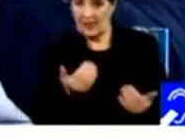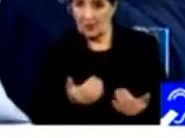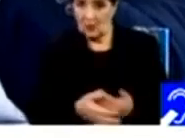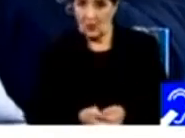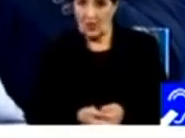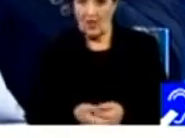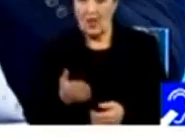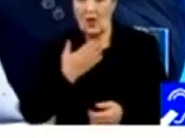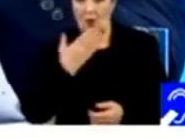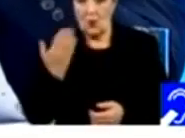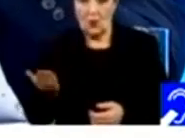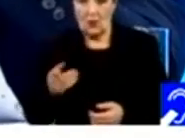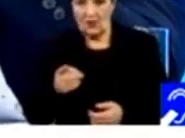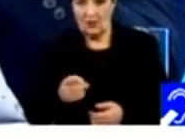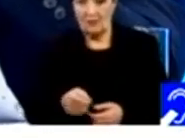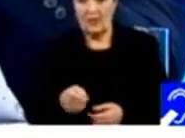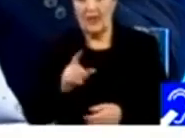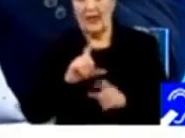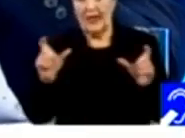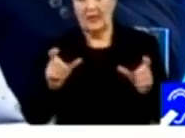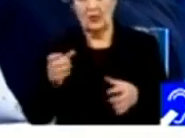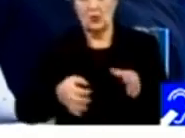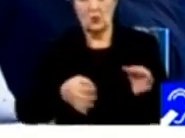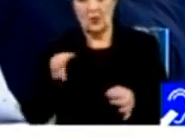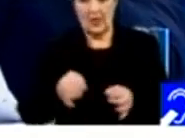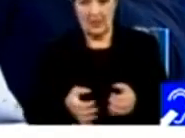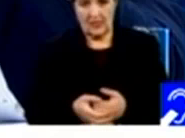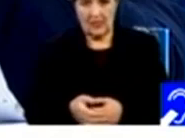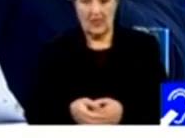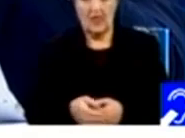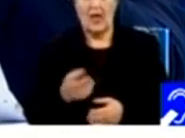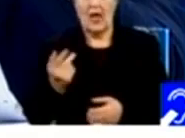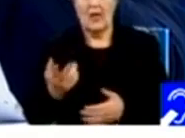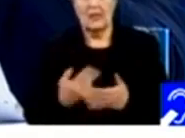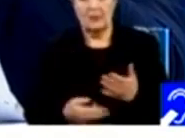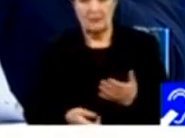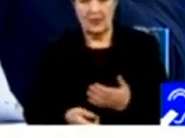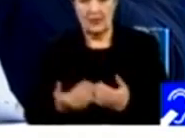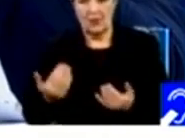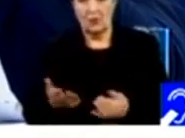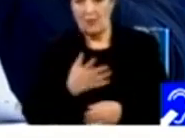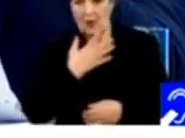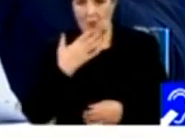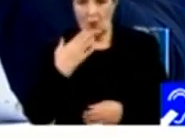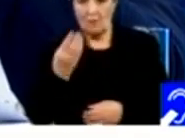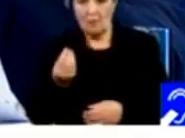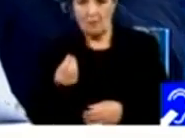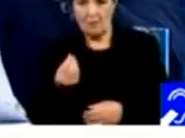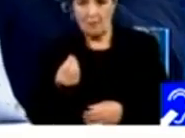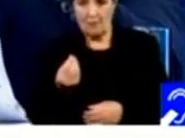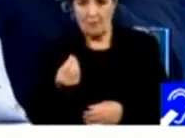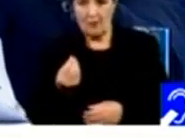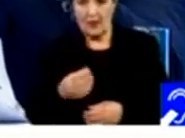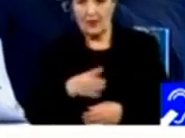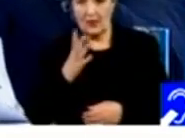Acum, sunteți atacat în judecată, îmi datorați un leu, iar de data asta o să-mi datorați mult mai mult și banii o să meargă la persoanele